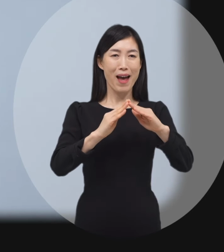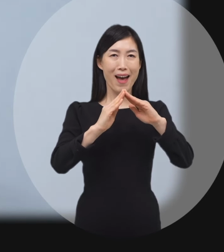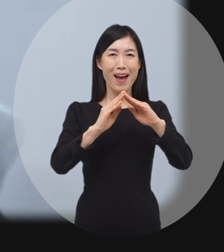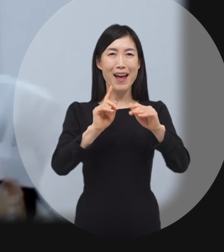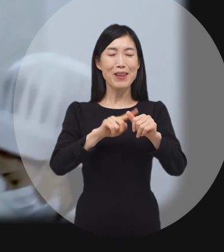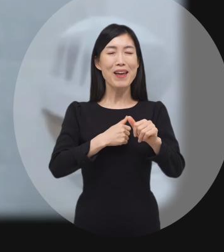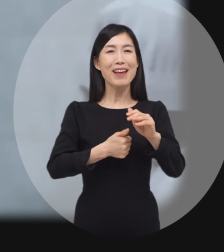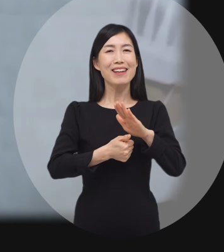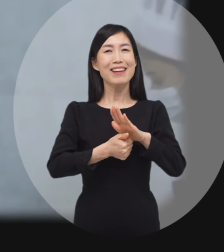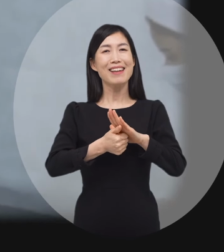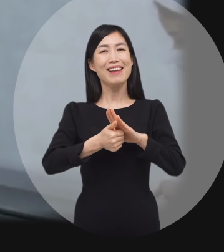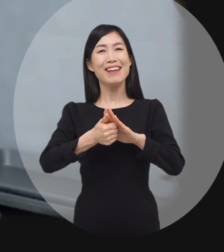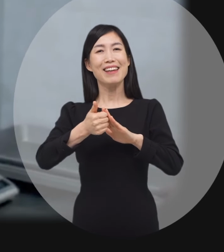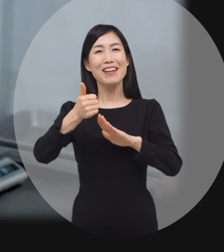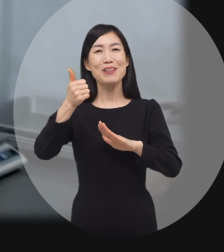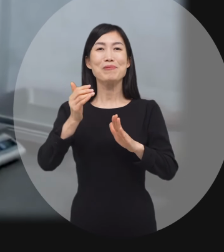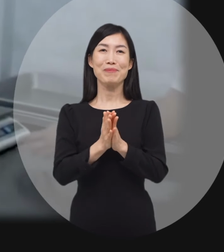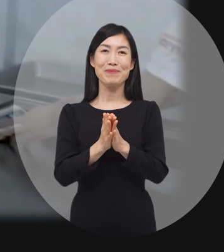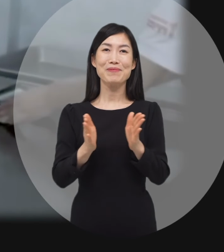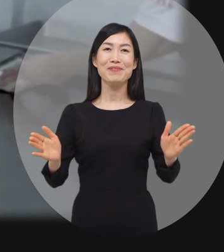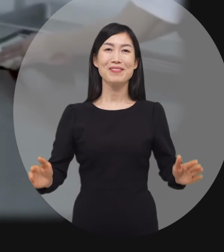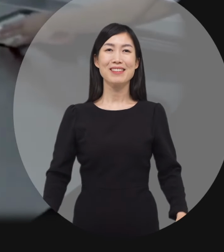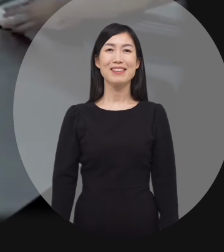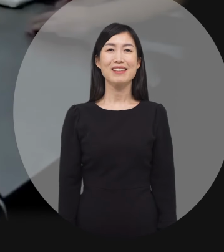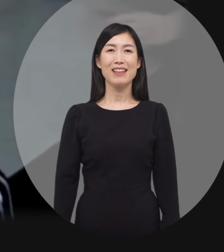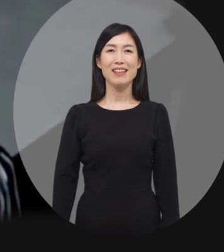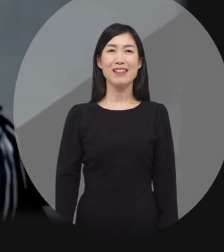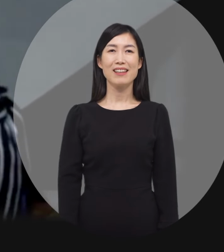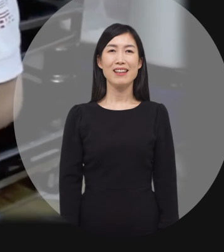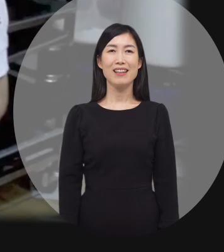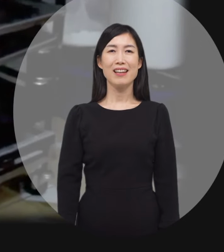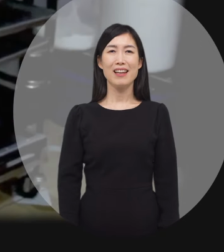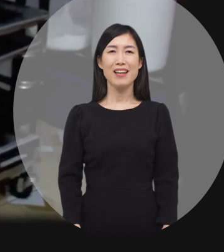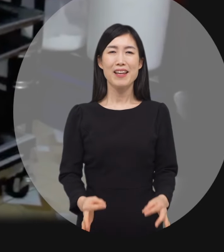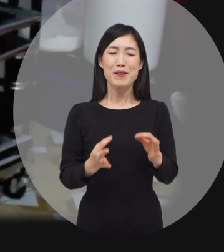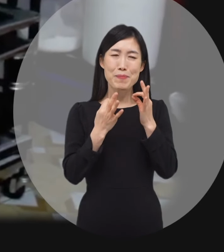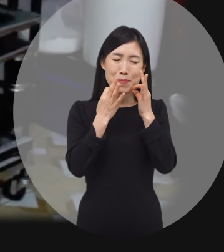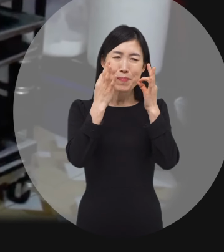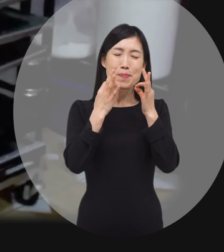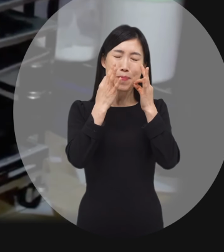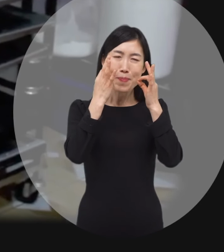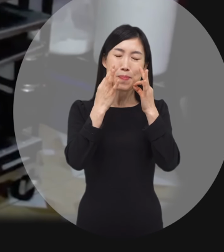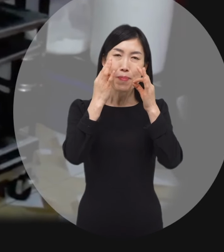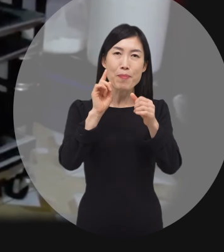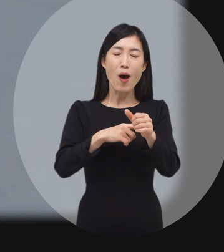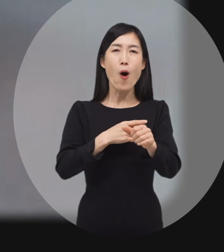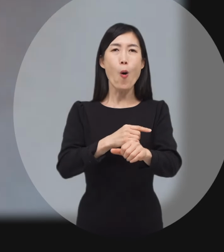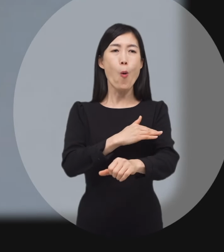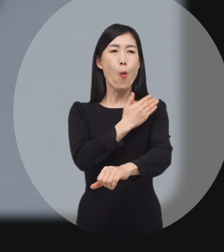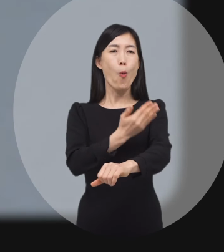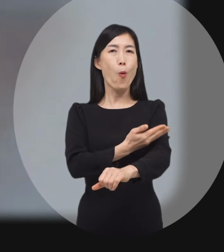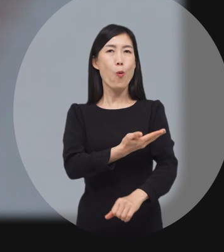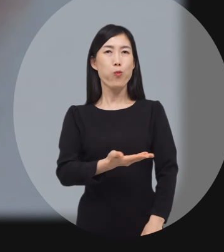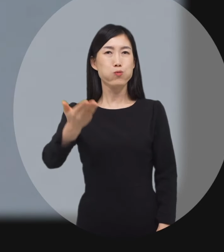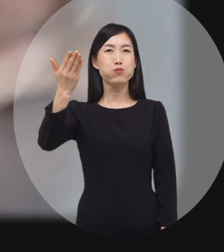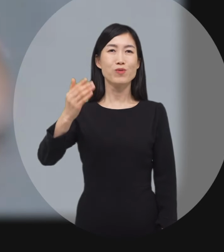희망이 천천히 피어나기 시작했습니다. 숱한 노력 끝에 실력 또한